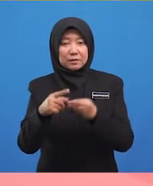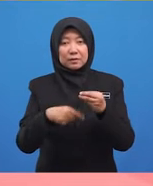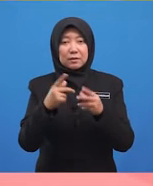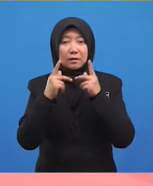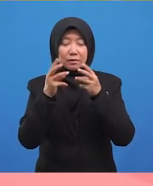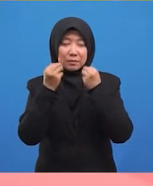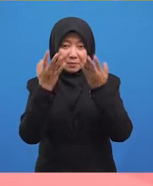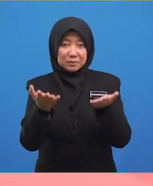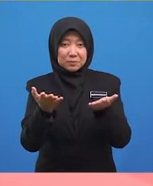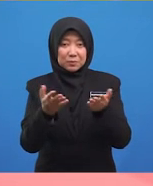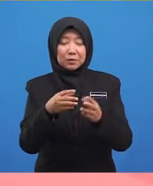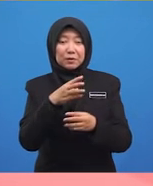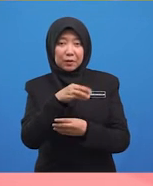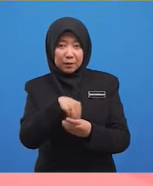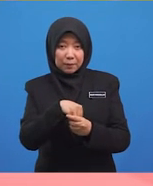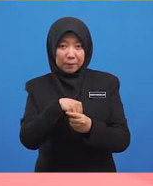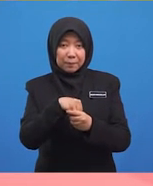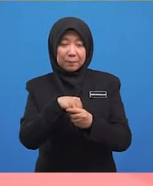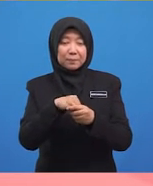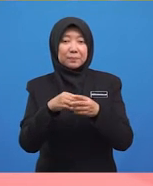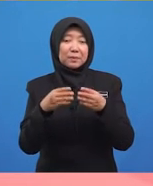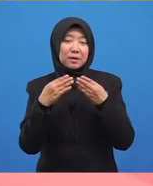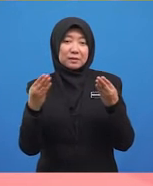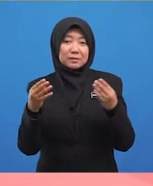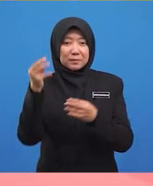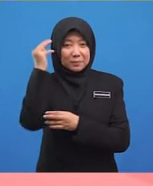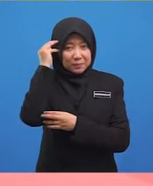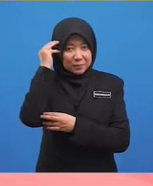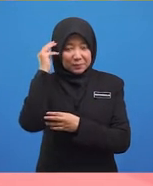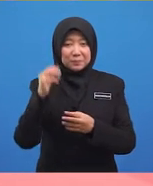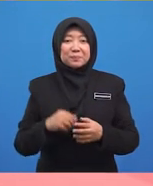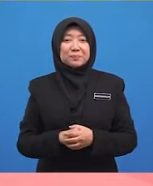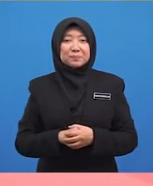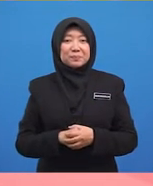berkenaan kata majmu' dalam bahasa Melayu.